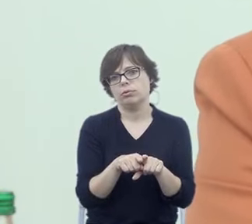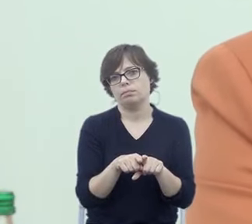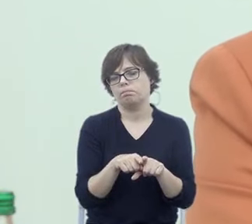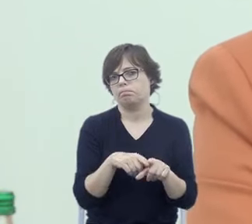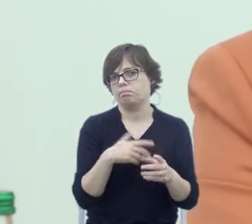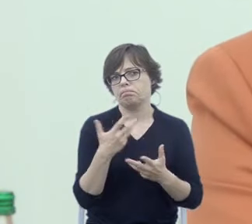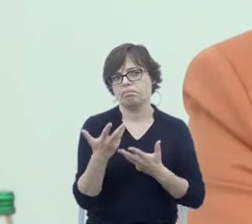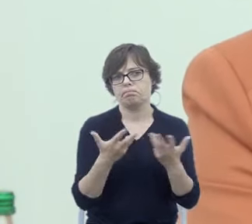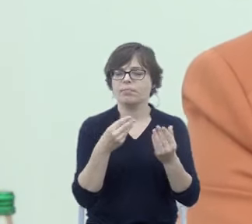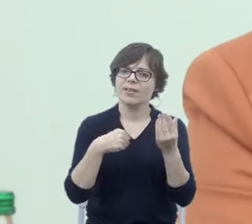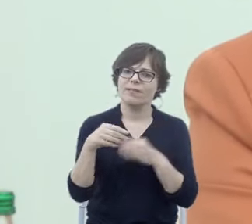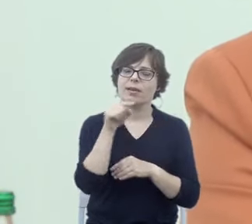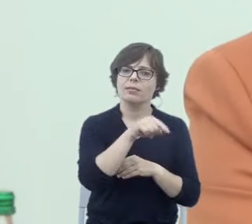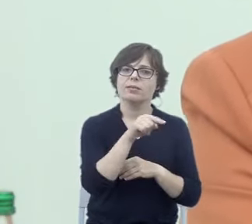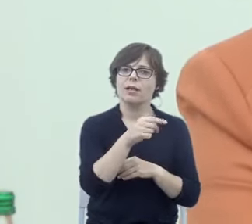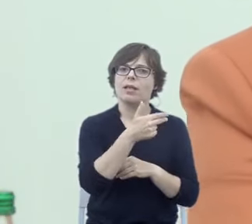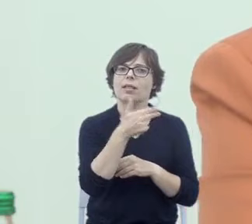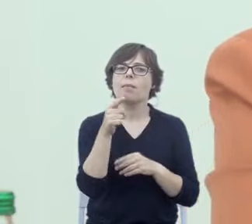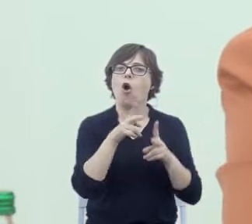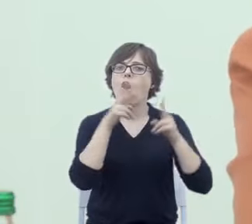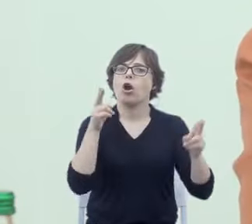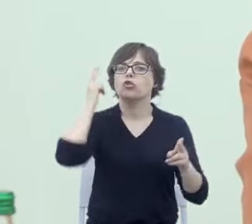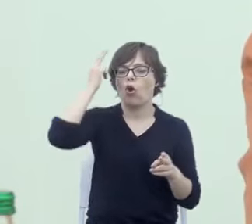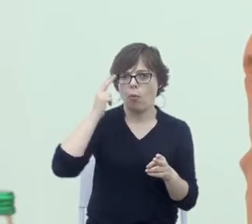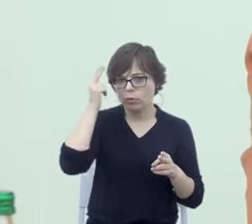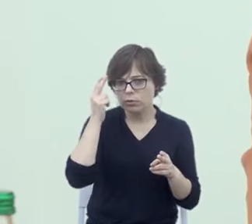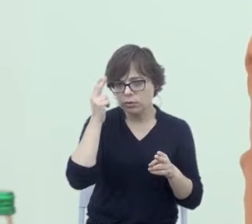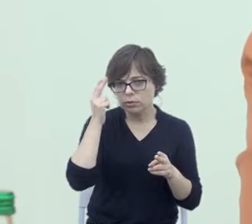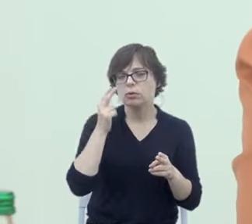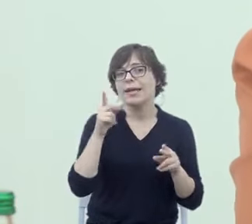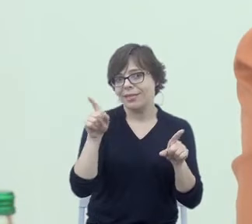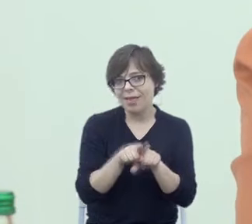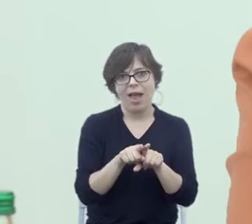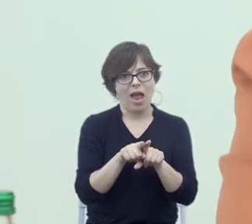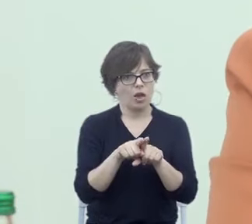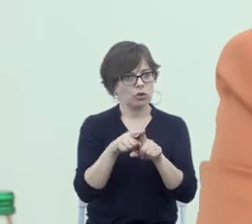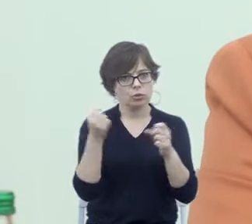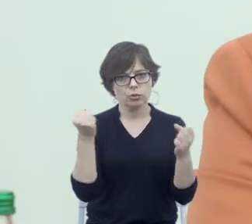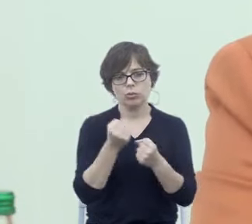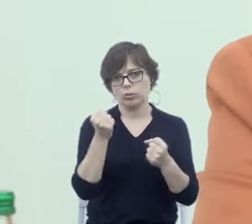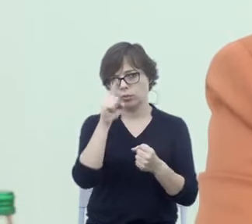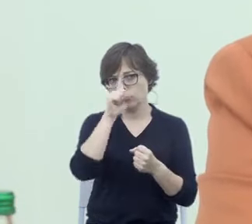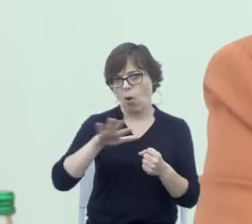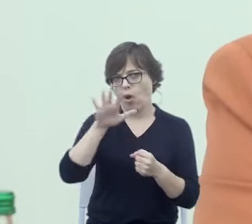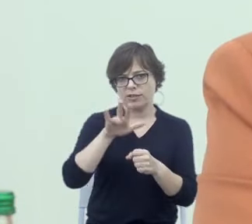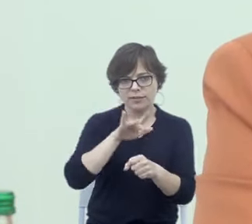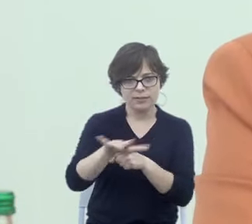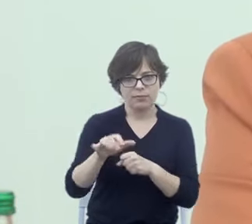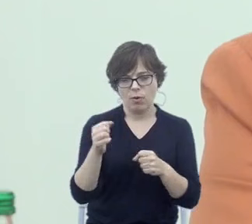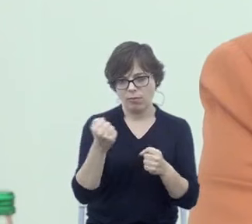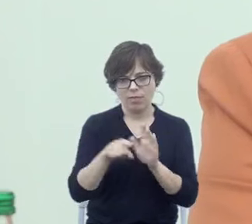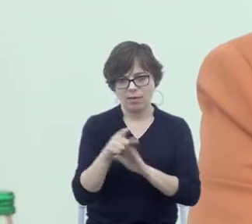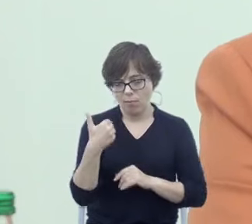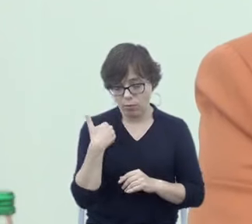No jednak komunistycznym, który też swoje piętno zostawił na naszym społeczeństwie. I